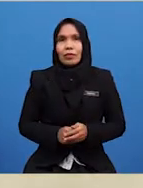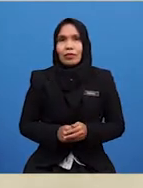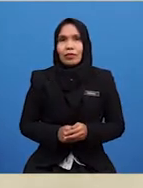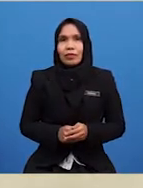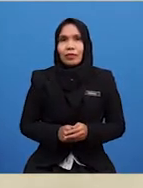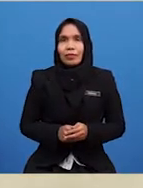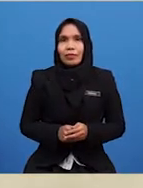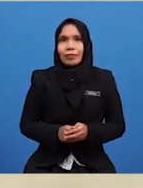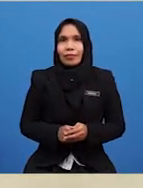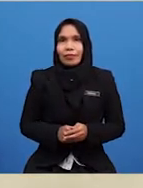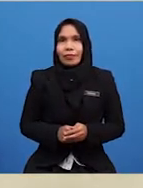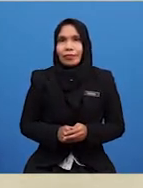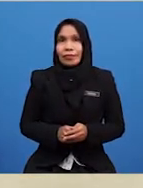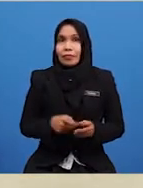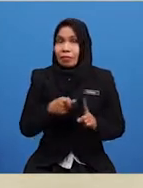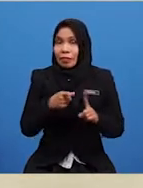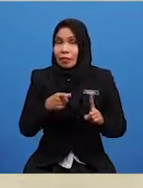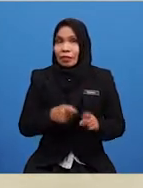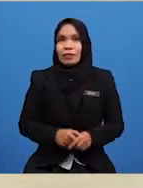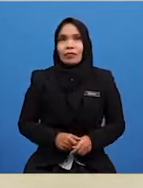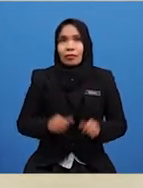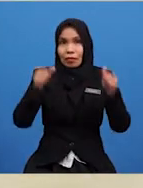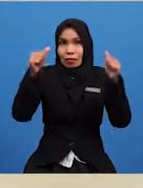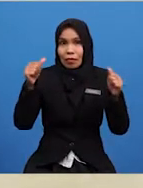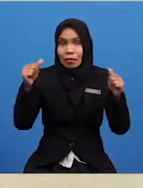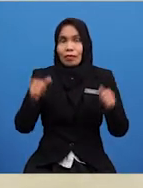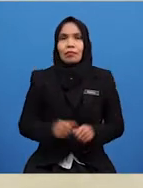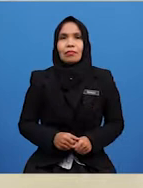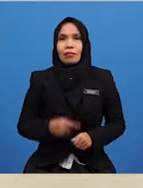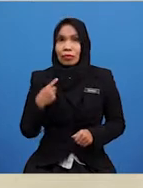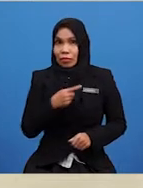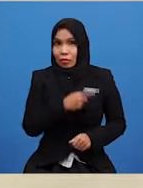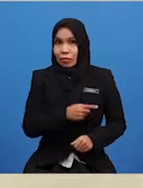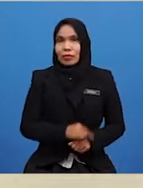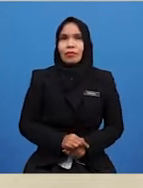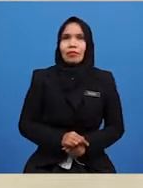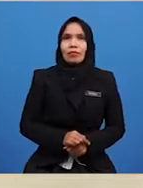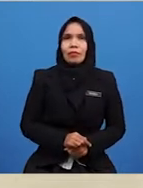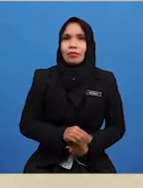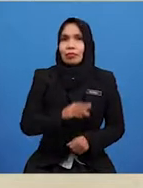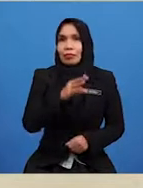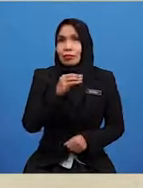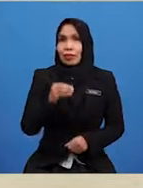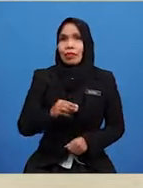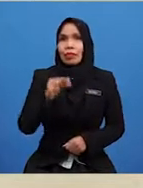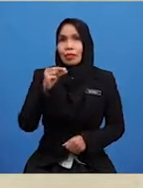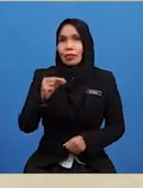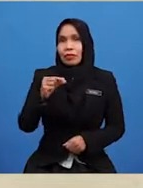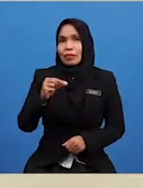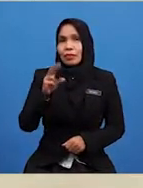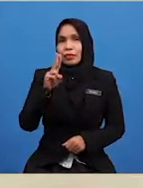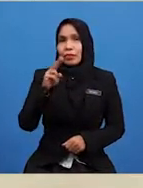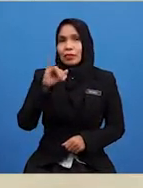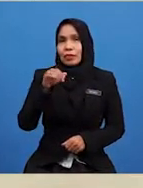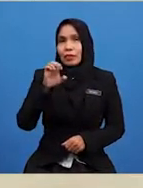yang paling ramai ialah dari Arab, China dan Gujarat. Manakala, pedagang Pasai dan Jawa merupakan